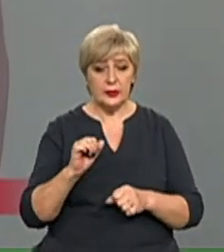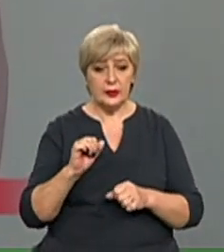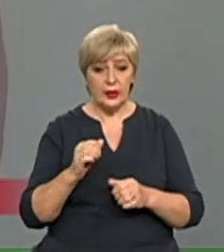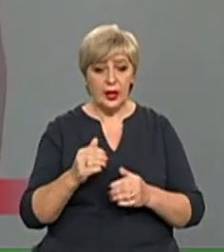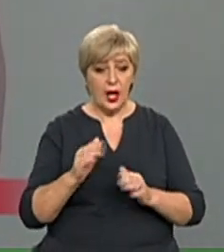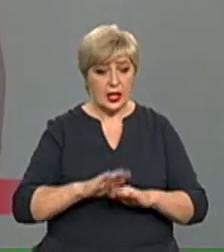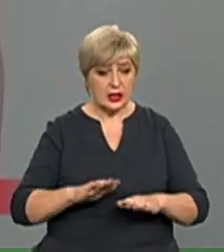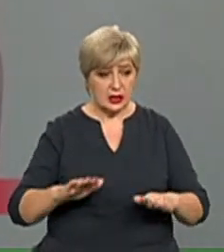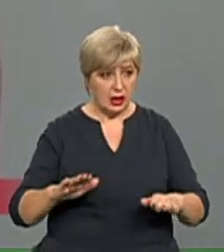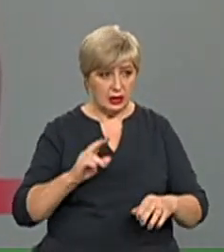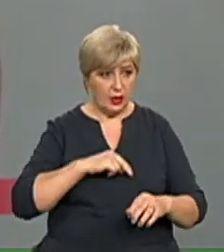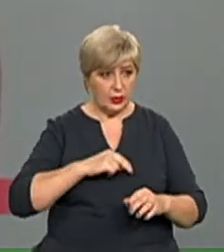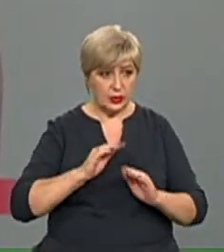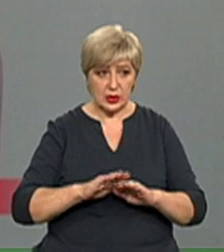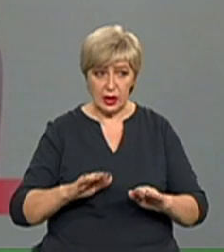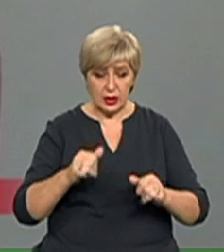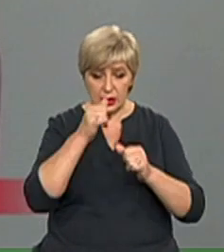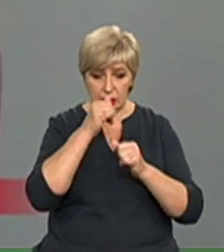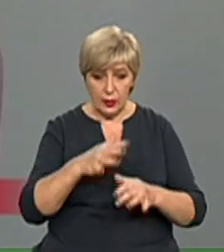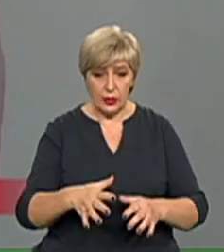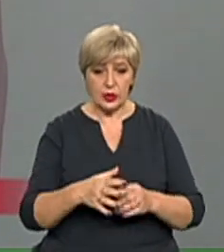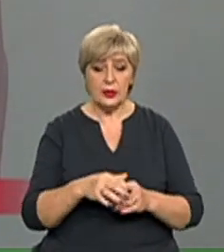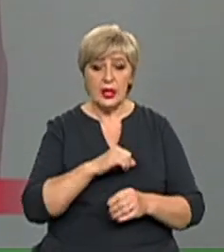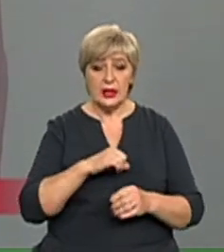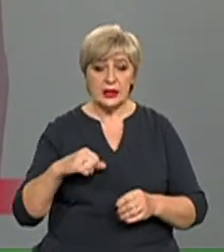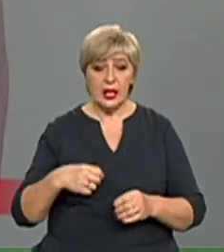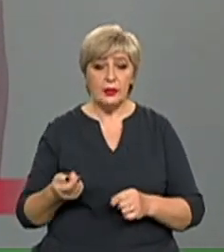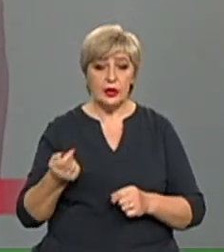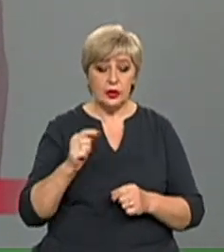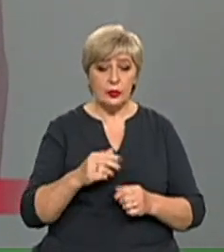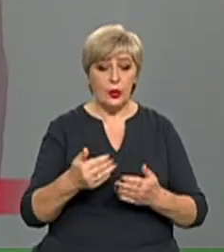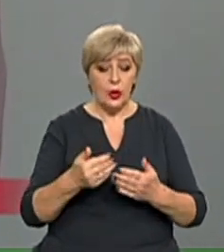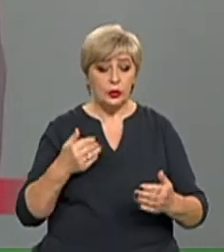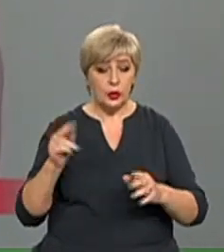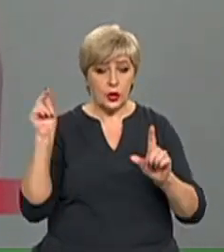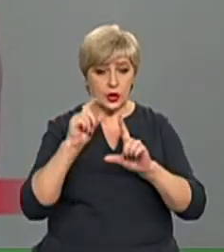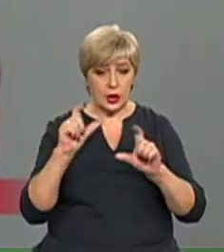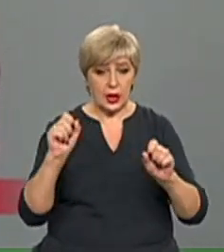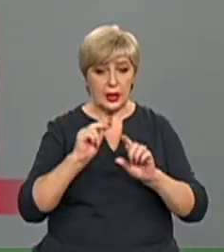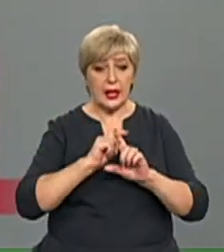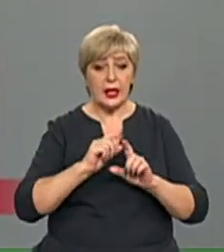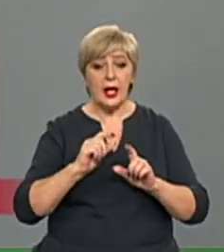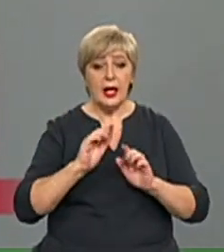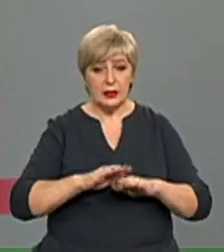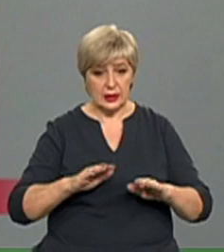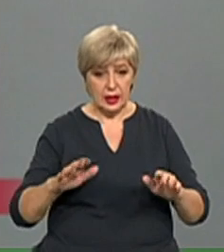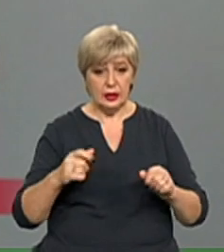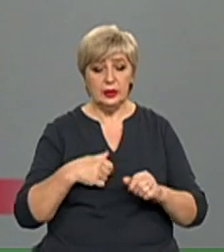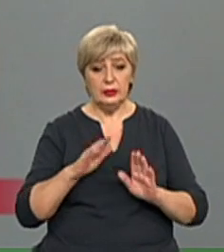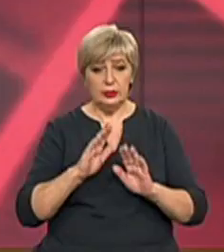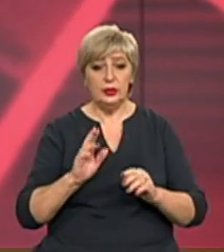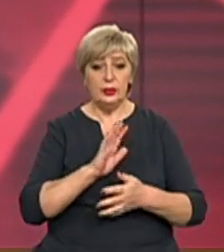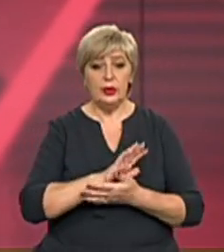в дошкільних закладах ми не можемо. Саме тому в дошкільних закладах ми будемо продовжувати превентивні